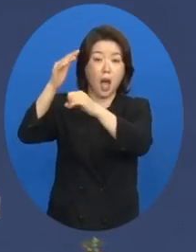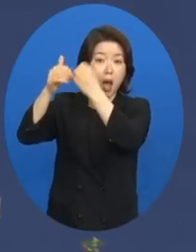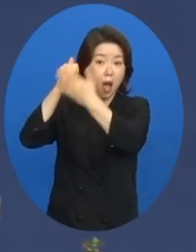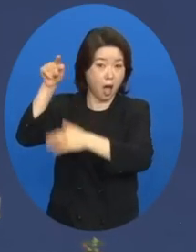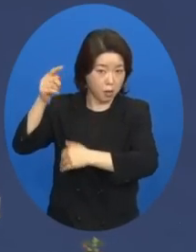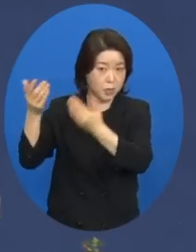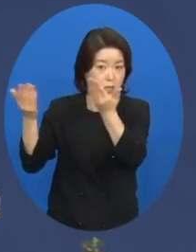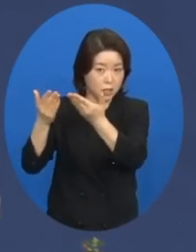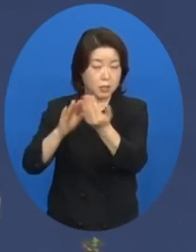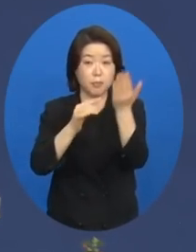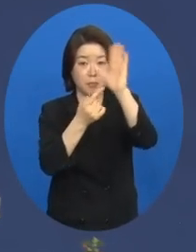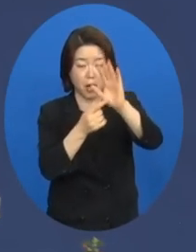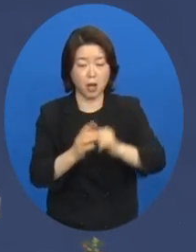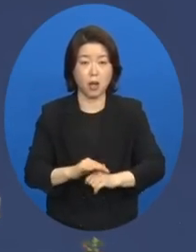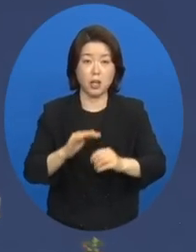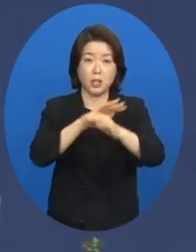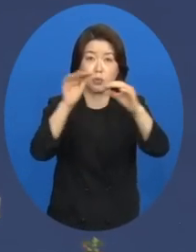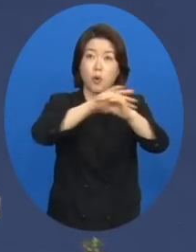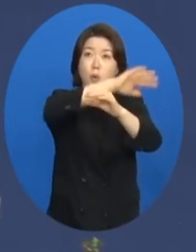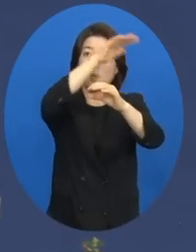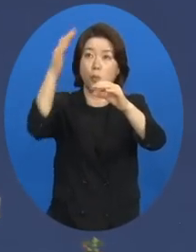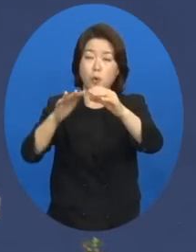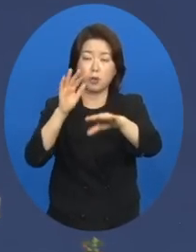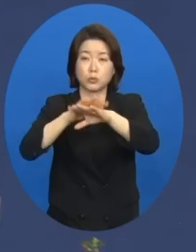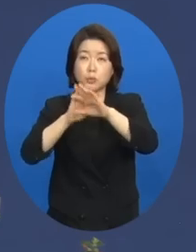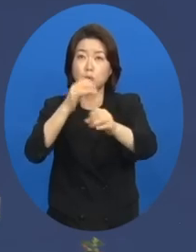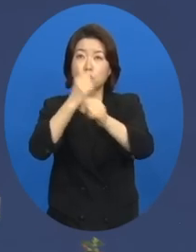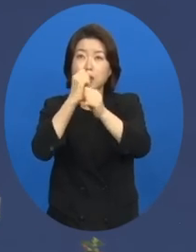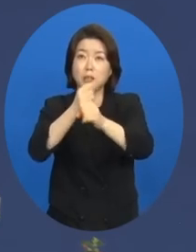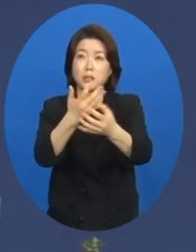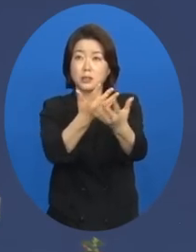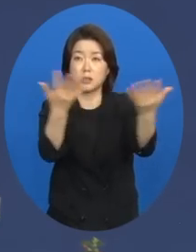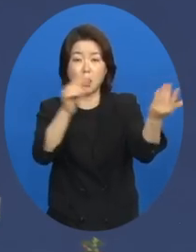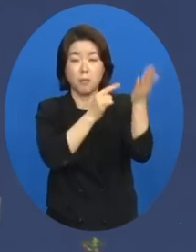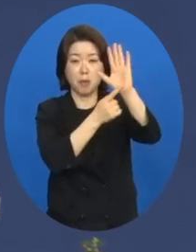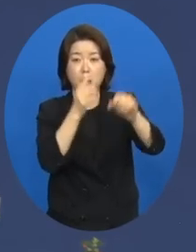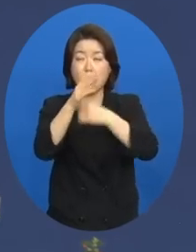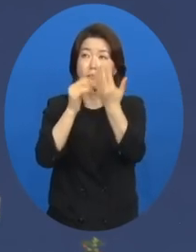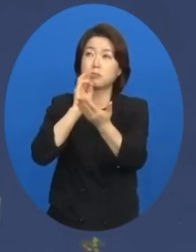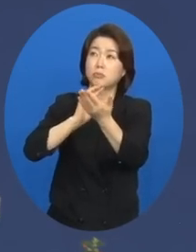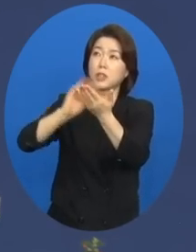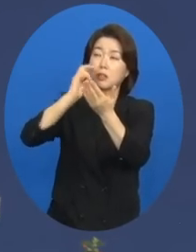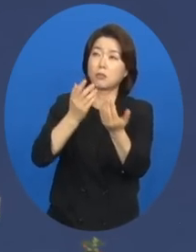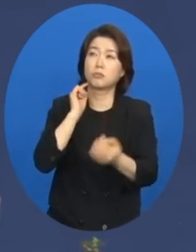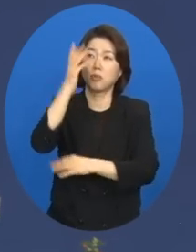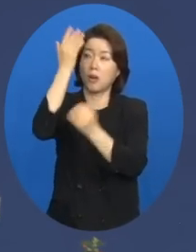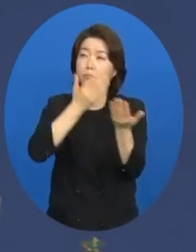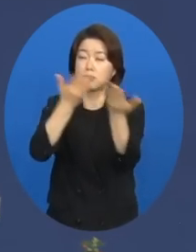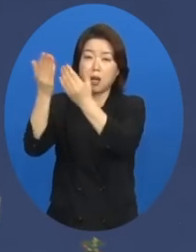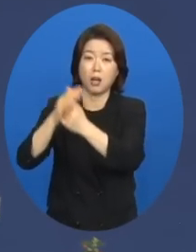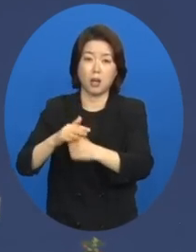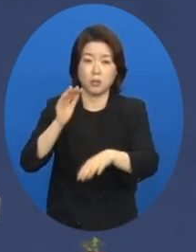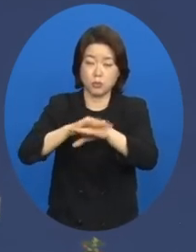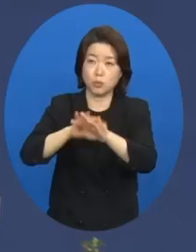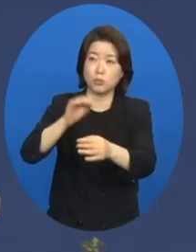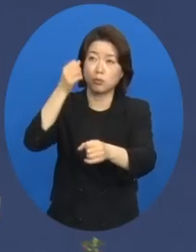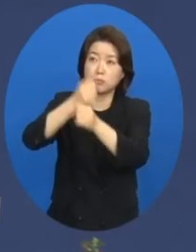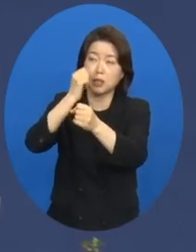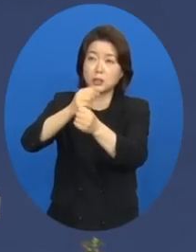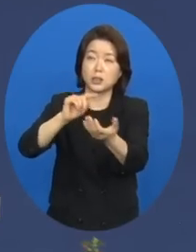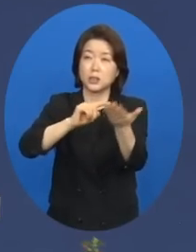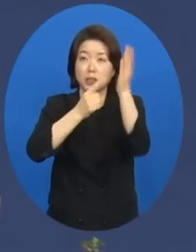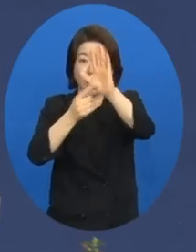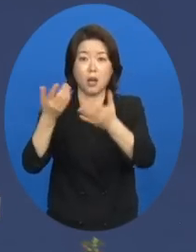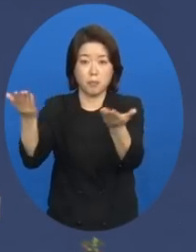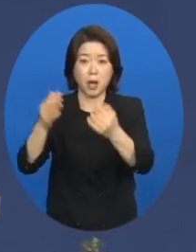일을 나타내고 그 궁창이 손으로 하신 일을 나타낸 그 하나님을 찬양하고 그 영광을 나타내고 그 손으로 하신 일을 나타낸도다. 날은